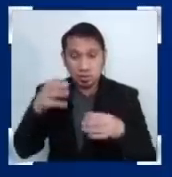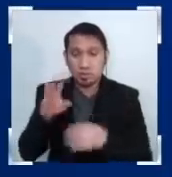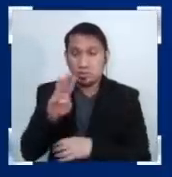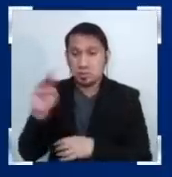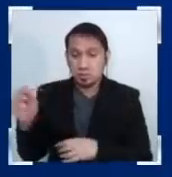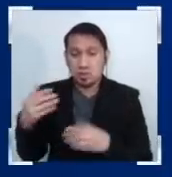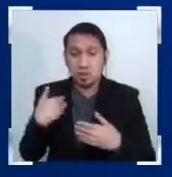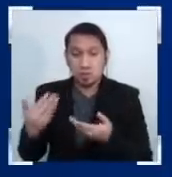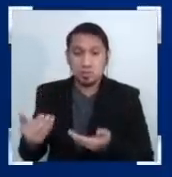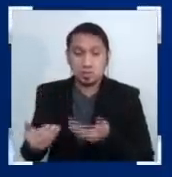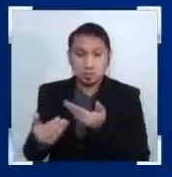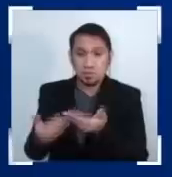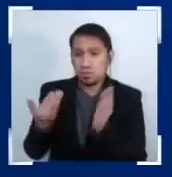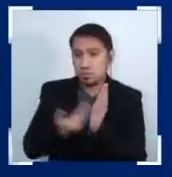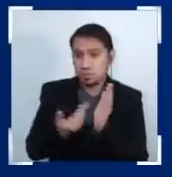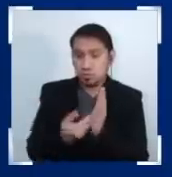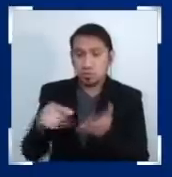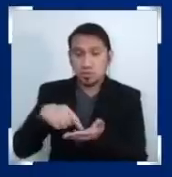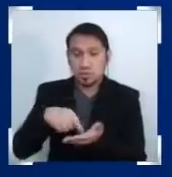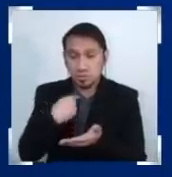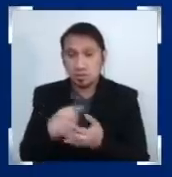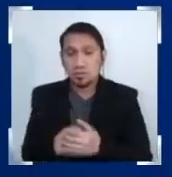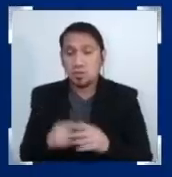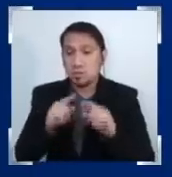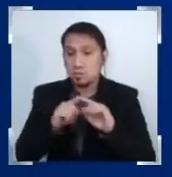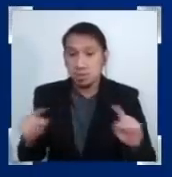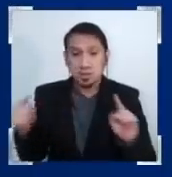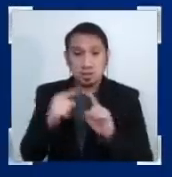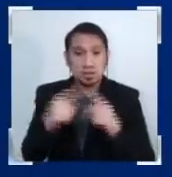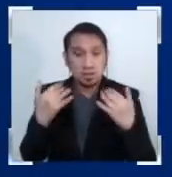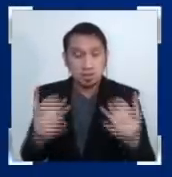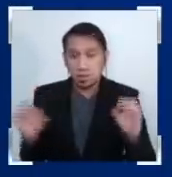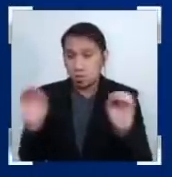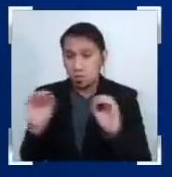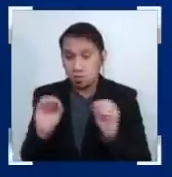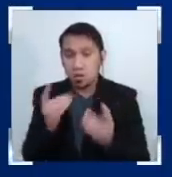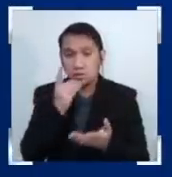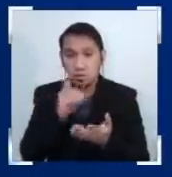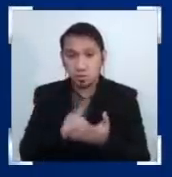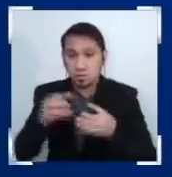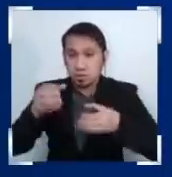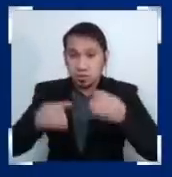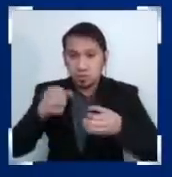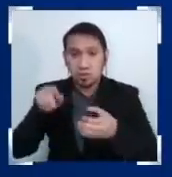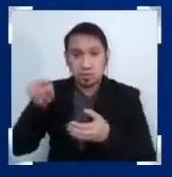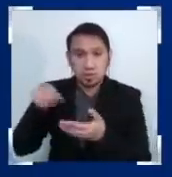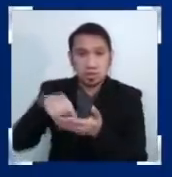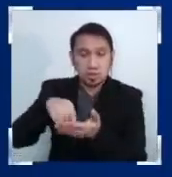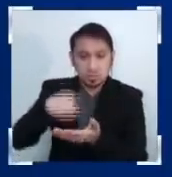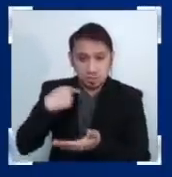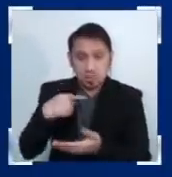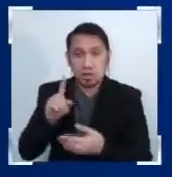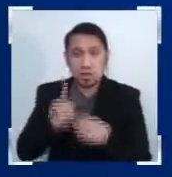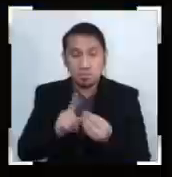pruweba na nagbayad na ito ng multa. Pero hanggang ngayon daw, walang record ang korte na nagbayad na ito ng pinababayarang